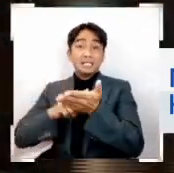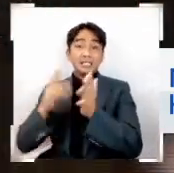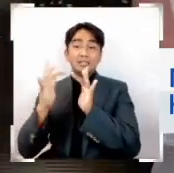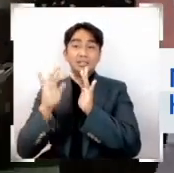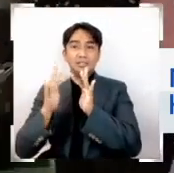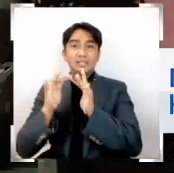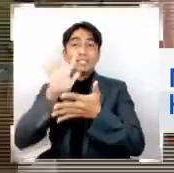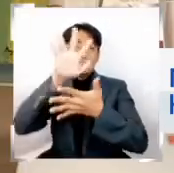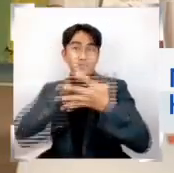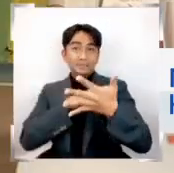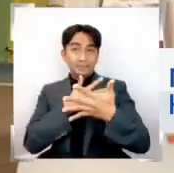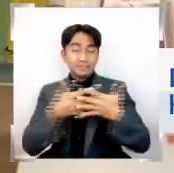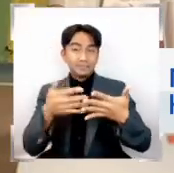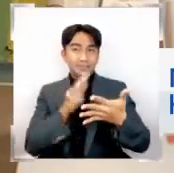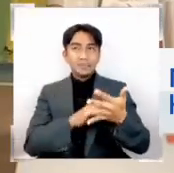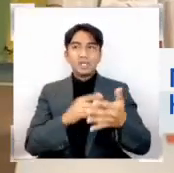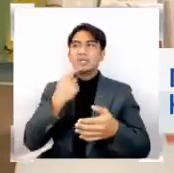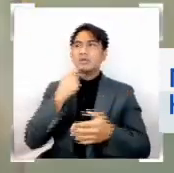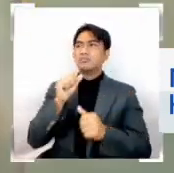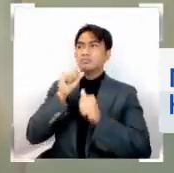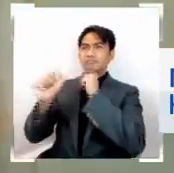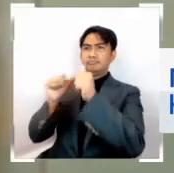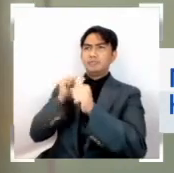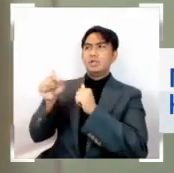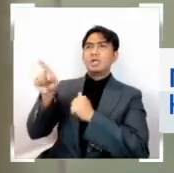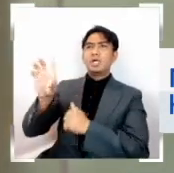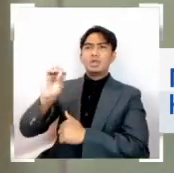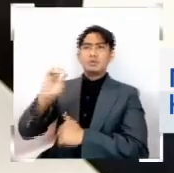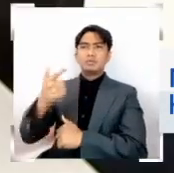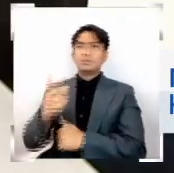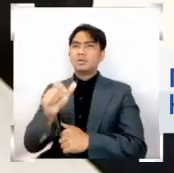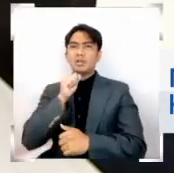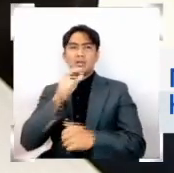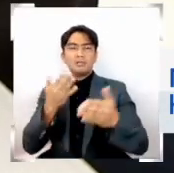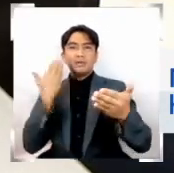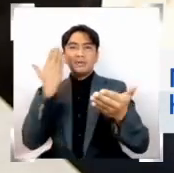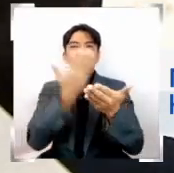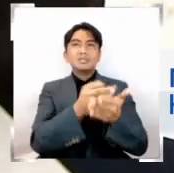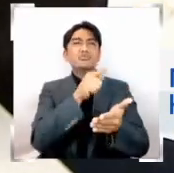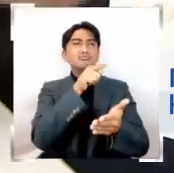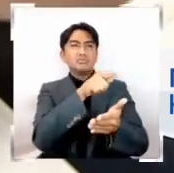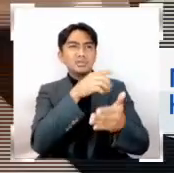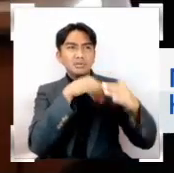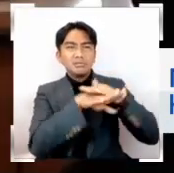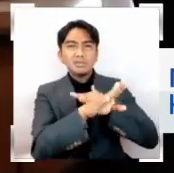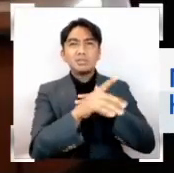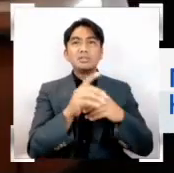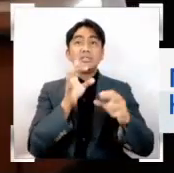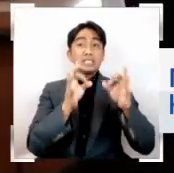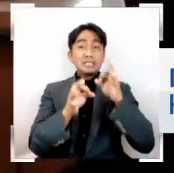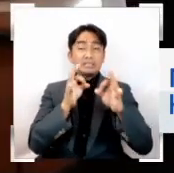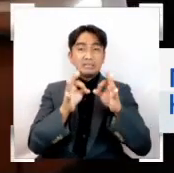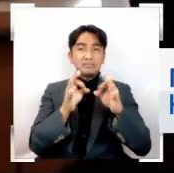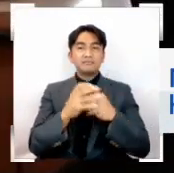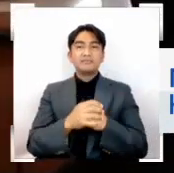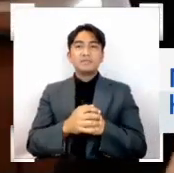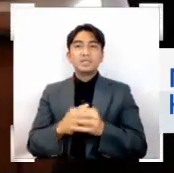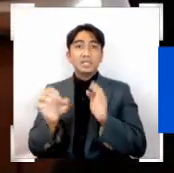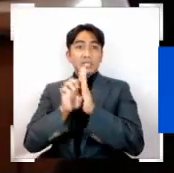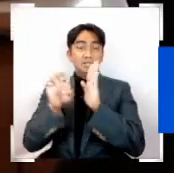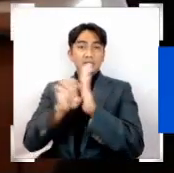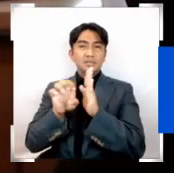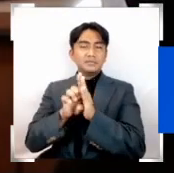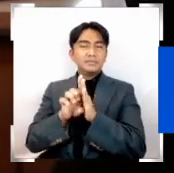Dati nang iginiit ng DOH na hindi dapat mag-walk-in sa mga vaccination site, maliban na lamang kung... Halimbawa, nag-walk-in,